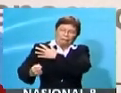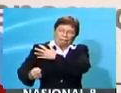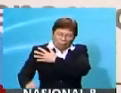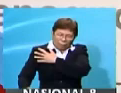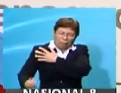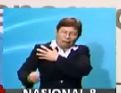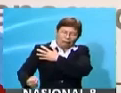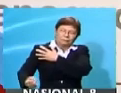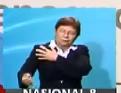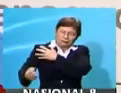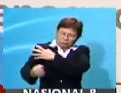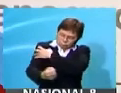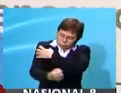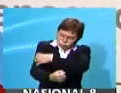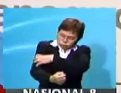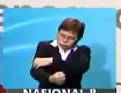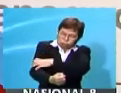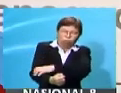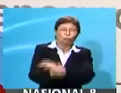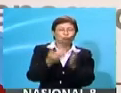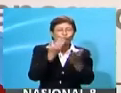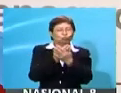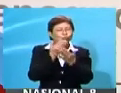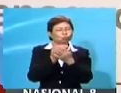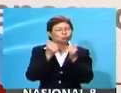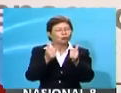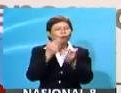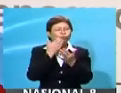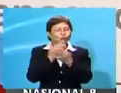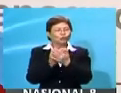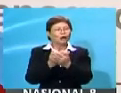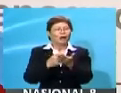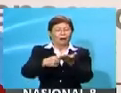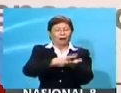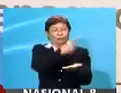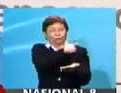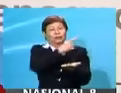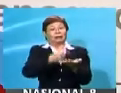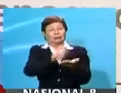and actually it's quite good news for me because last week